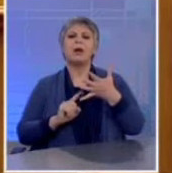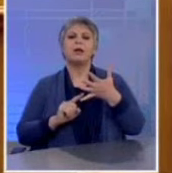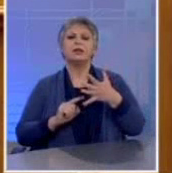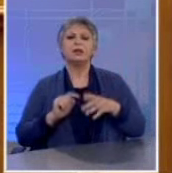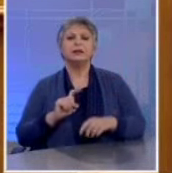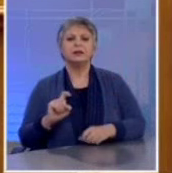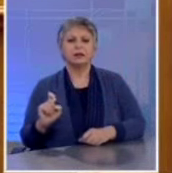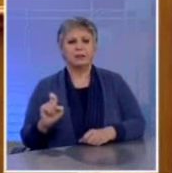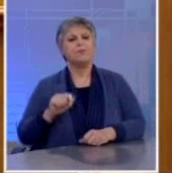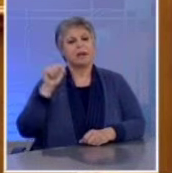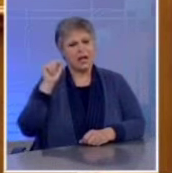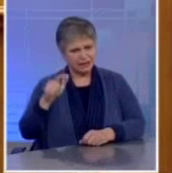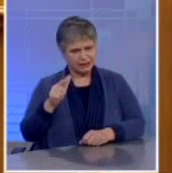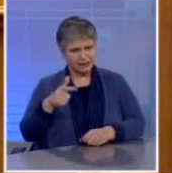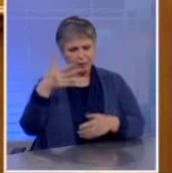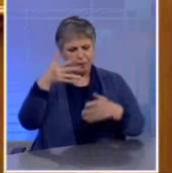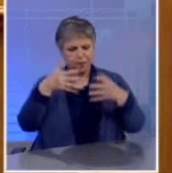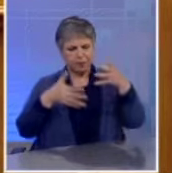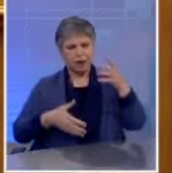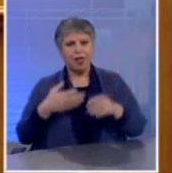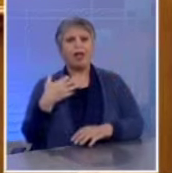Θα χάσετε το μέτρημα. Με το νόμο